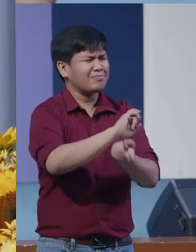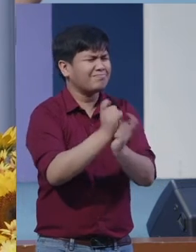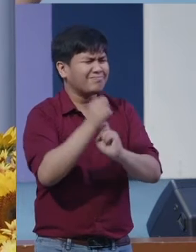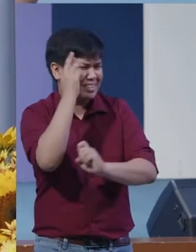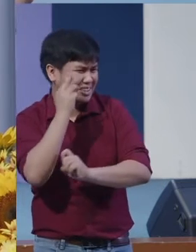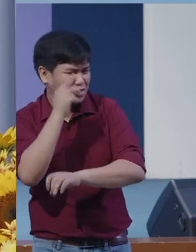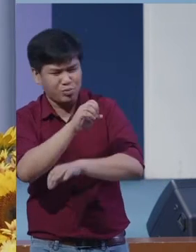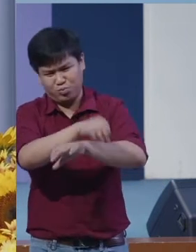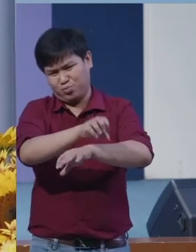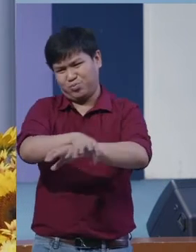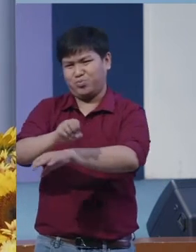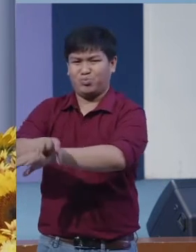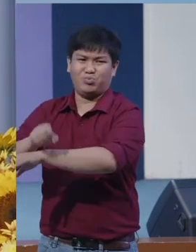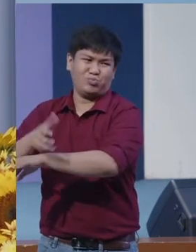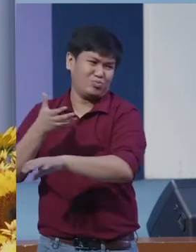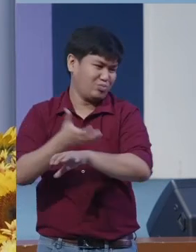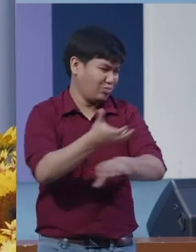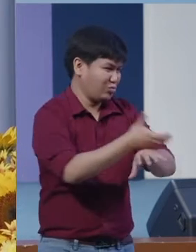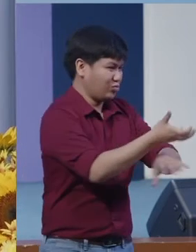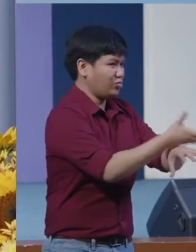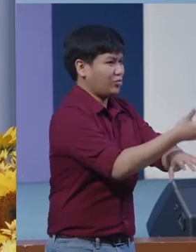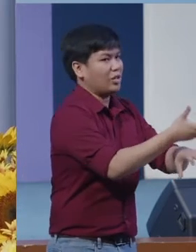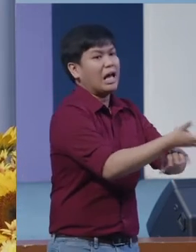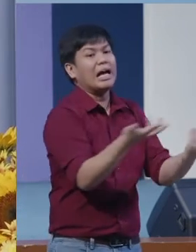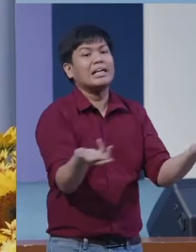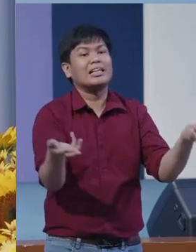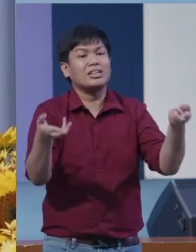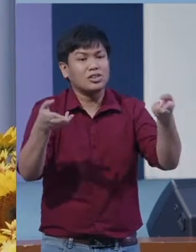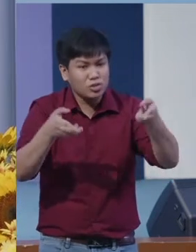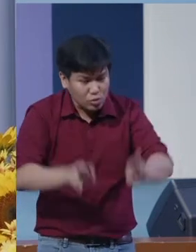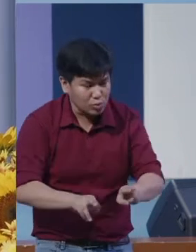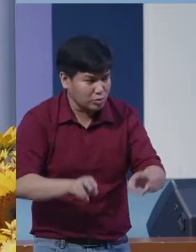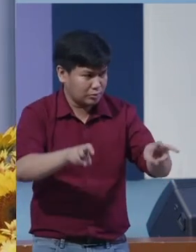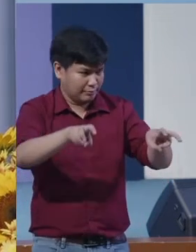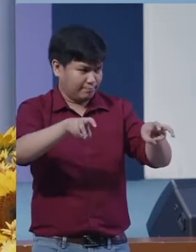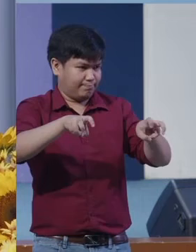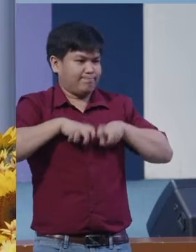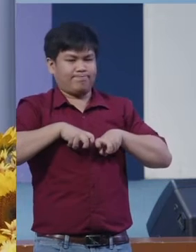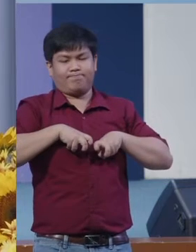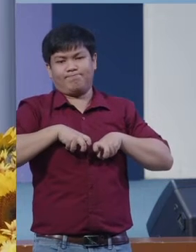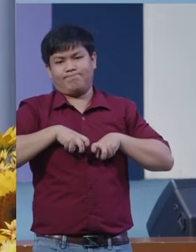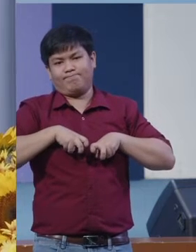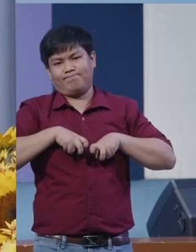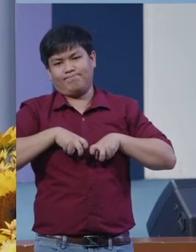isa ay resulta ng pagiging makasarili at makasanlibutan.